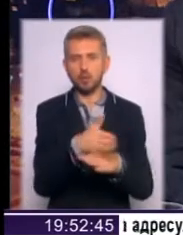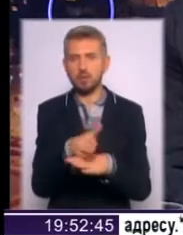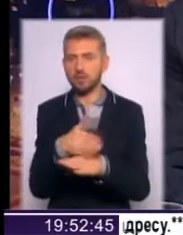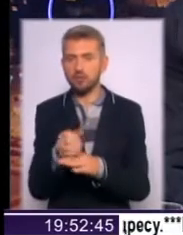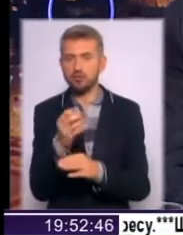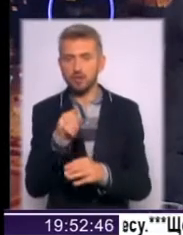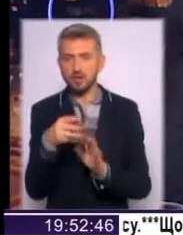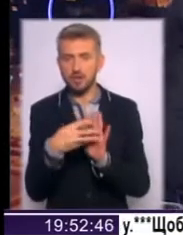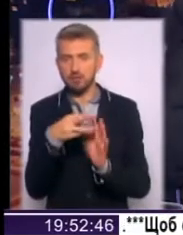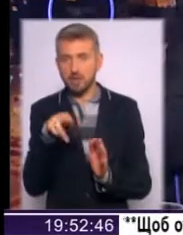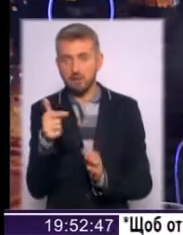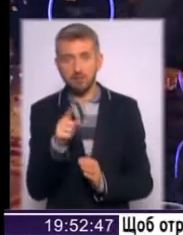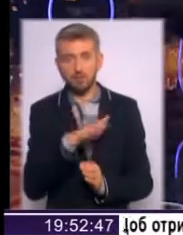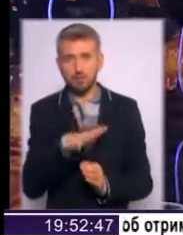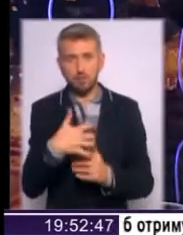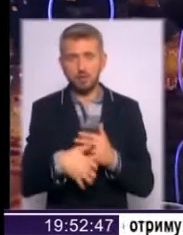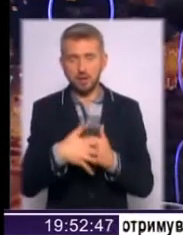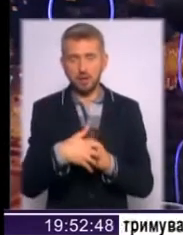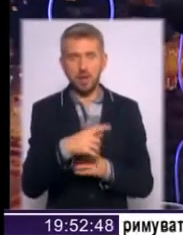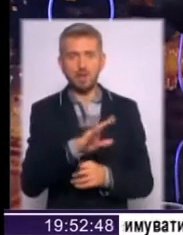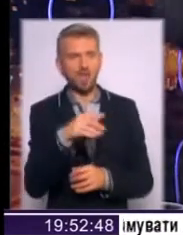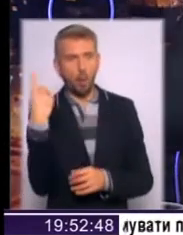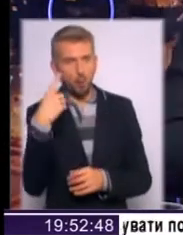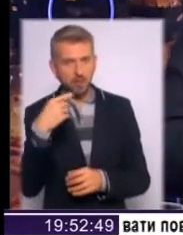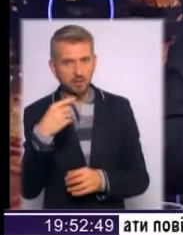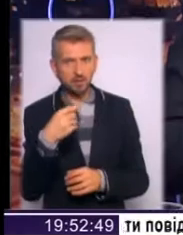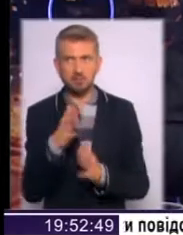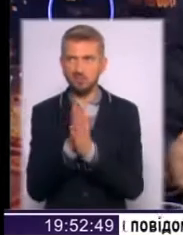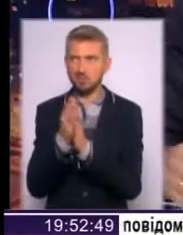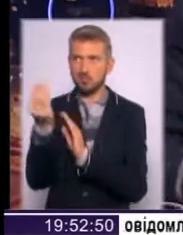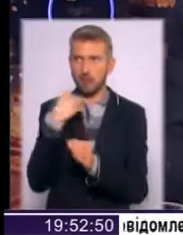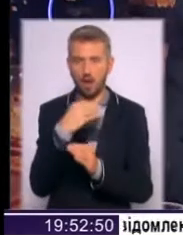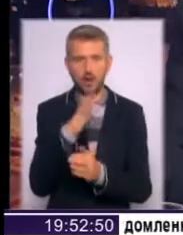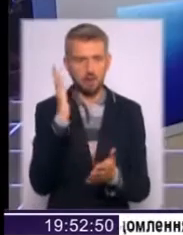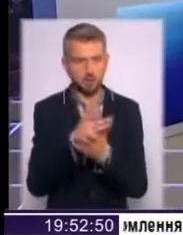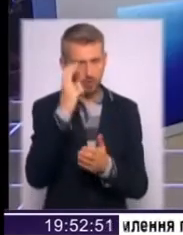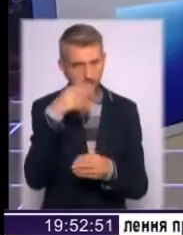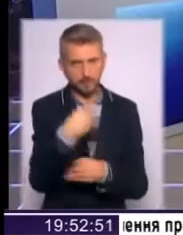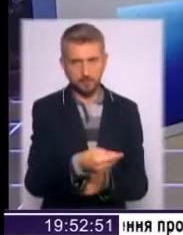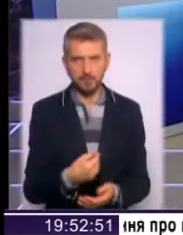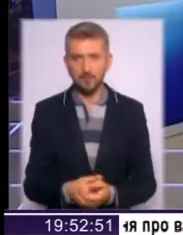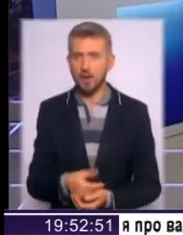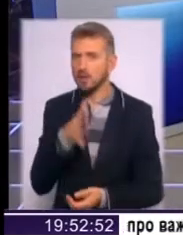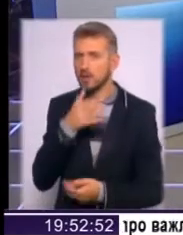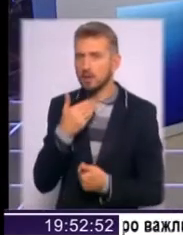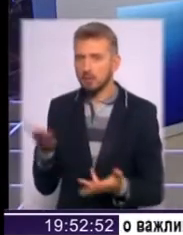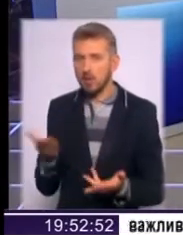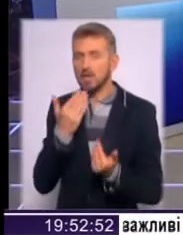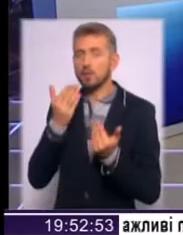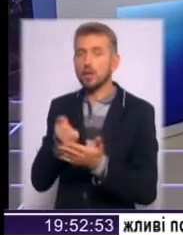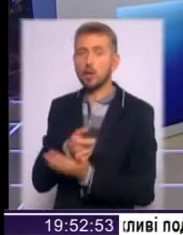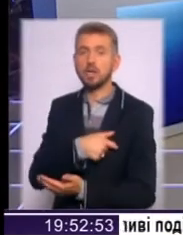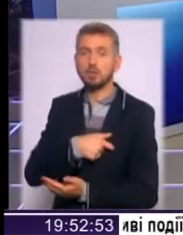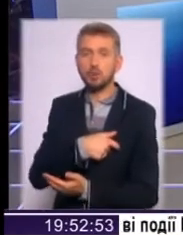14,9 мільярдів гривень, щоб не було посередника. Ні область тобі виділяє, а напряму Київ. Пане Саме, вже часу немає. Звернулися, очевидно, до депутатів. Ну,